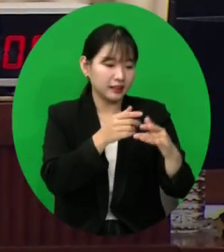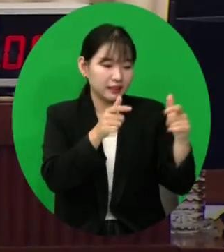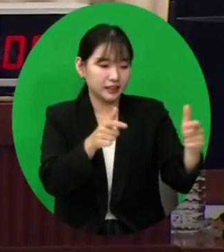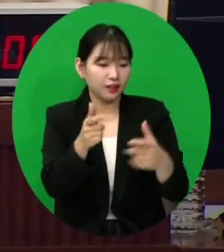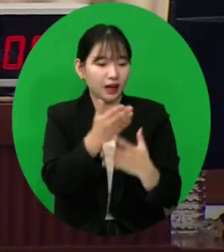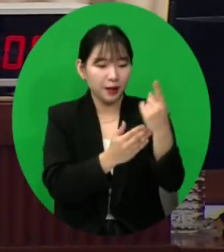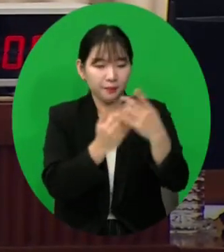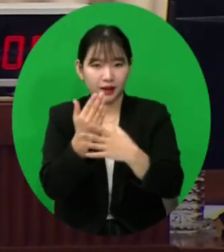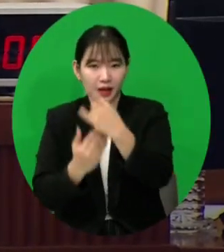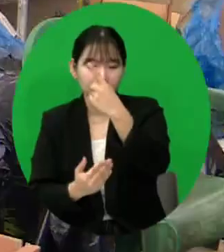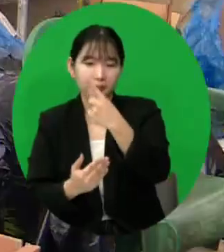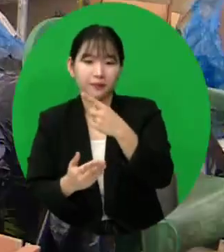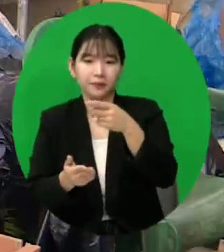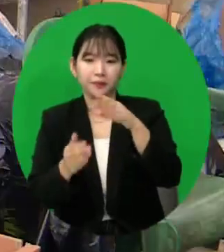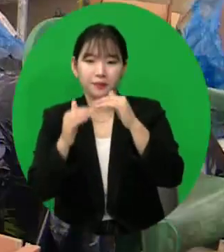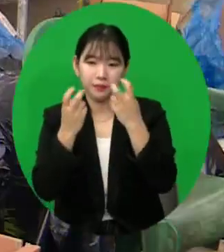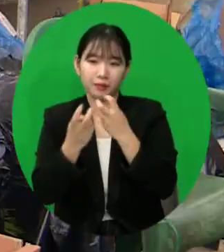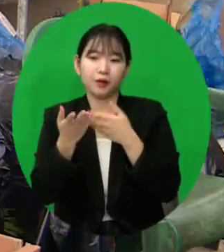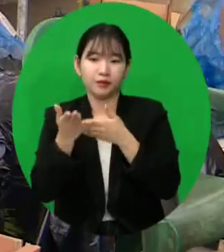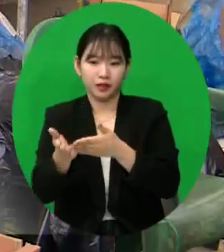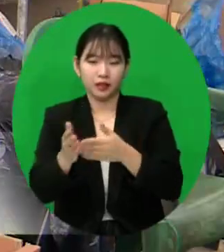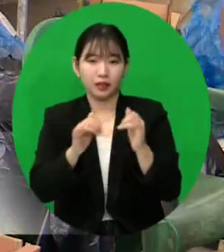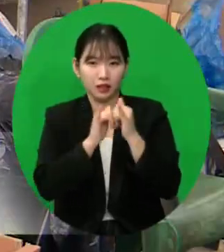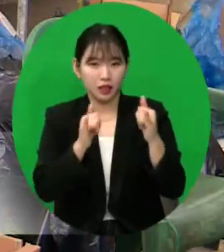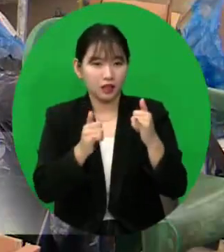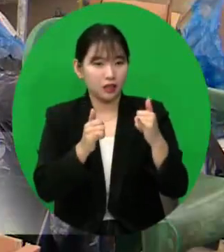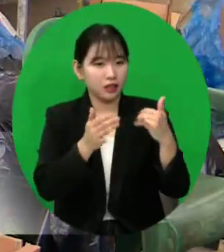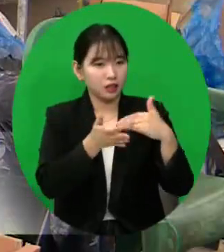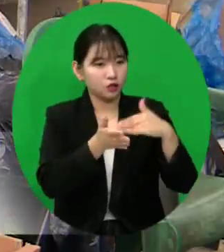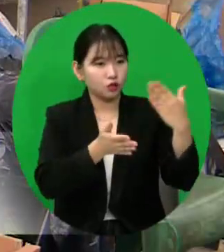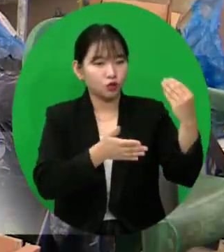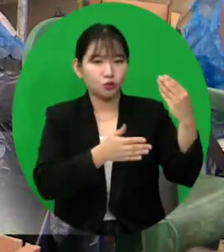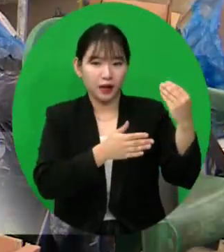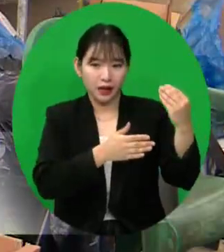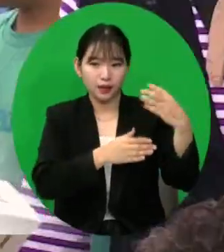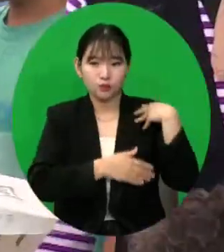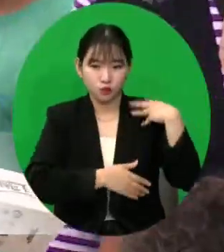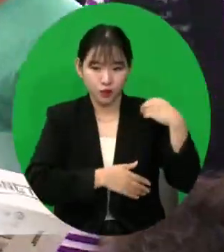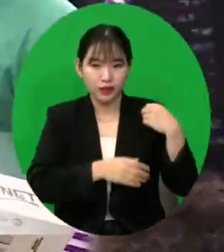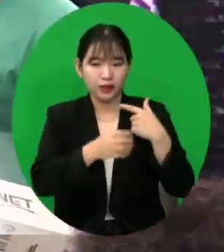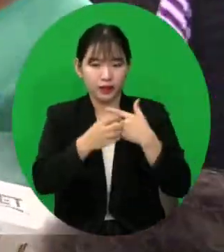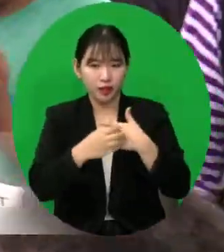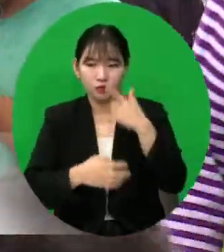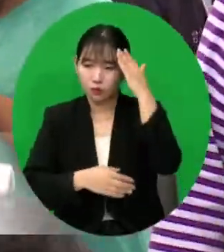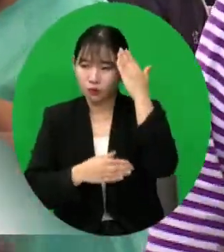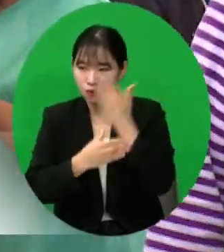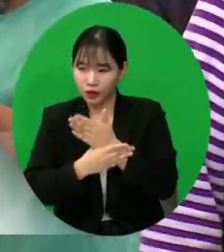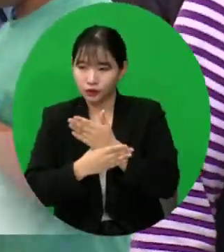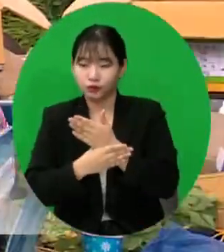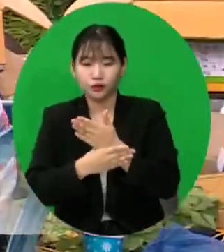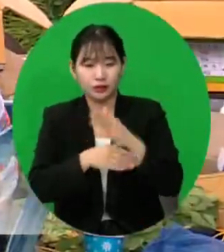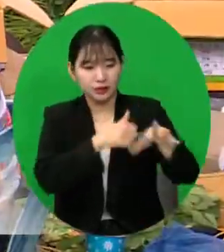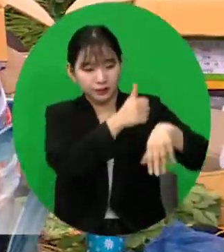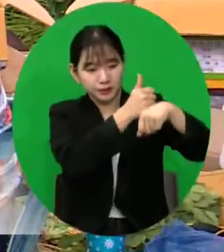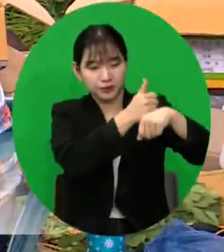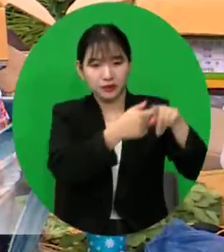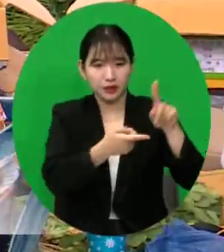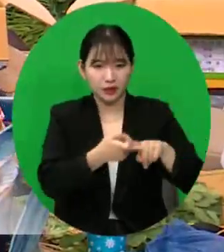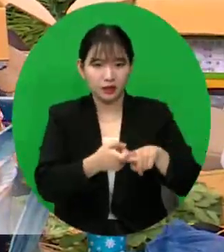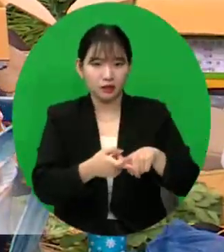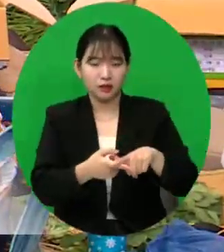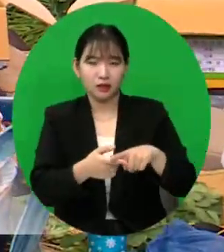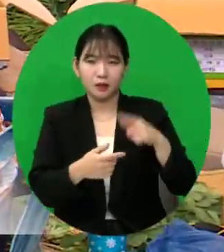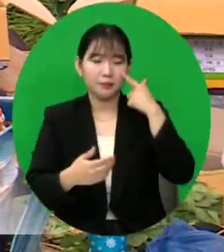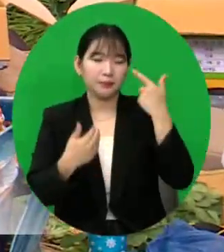안을 제시했습니다. 주민들은 인구 9만의 무안군이 나주시 화순군 선거구에 통합되는 것을 두고 수용할 수